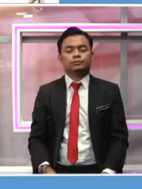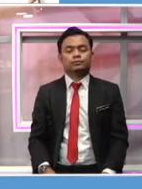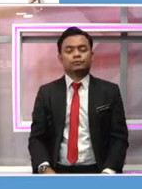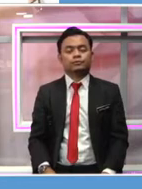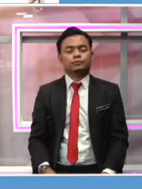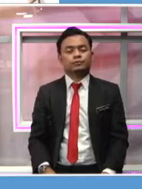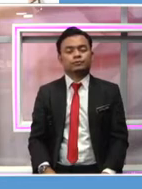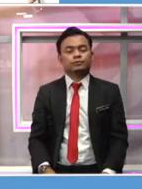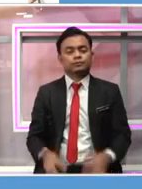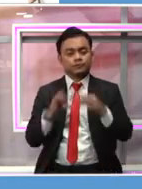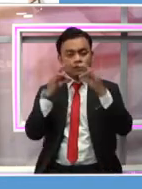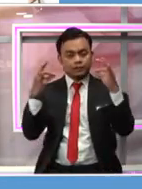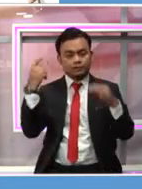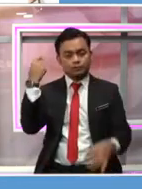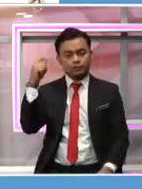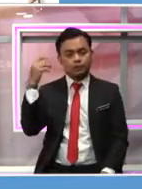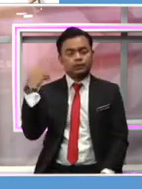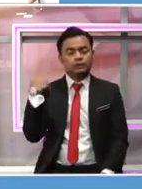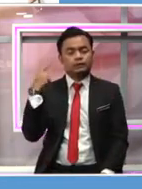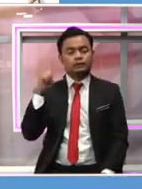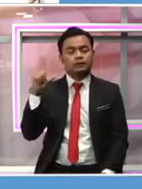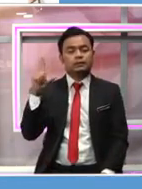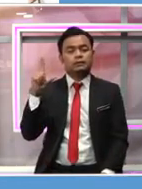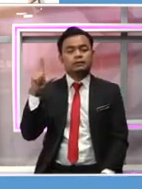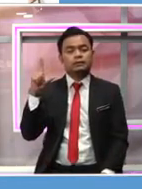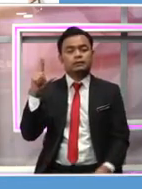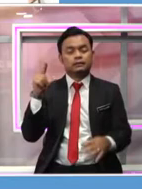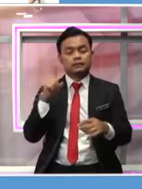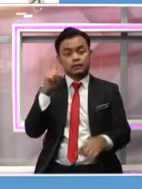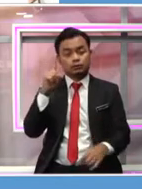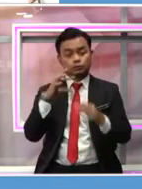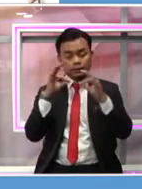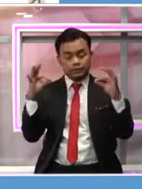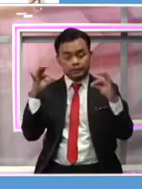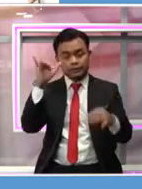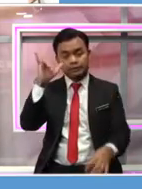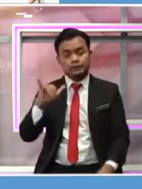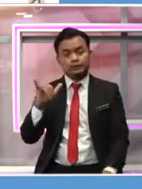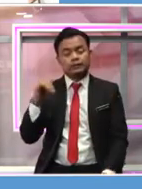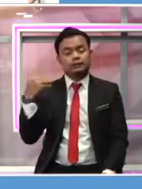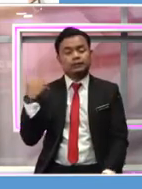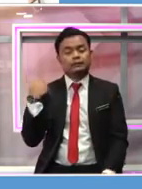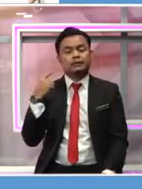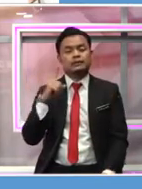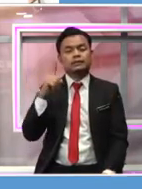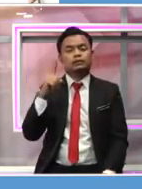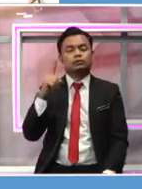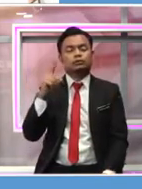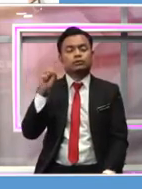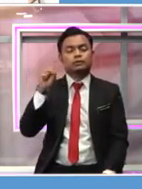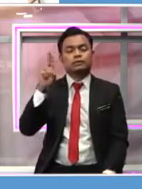ayat tunggal ialah ayat selapis ia mengandungi satu subjek dan satu